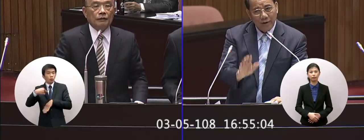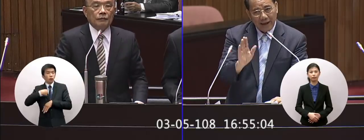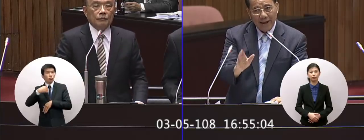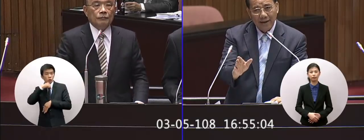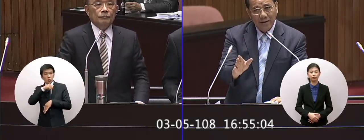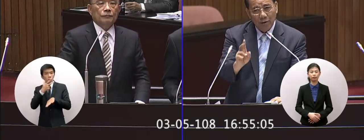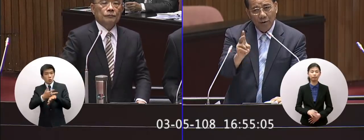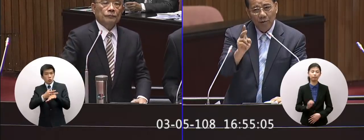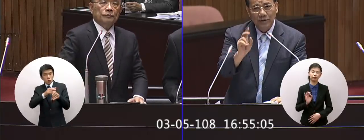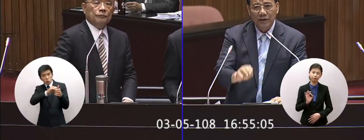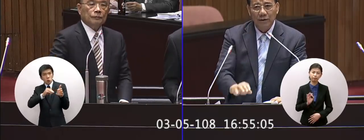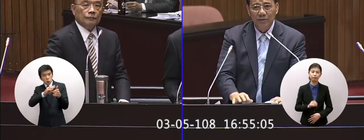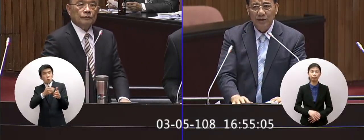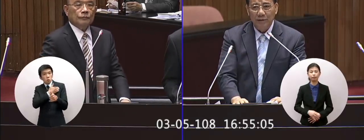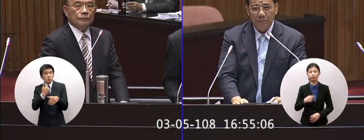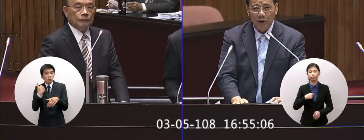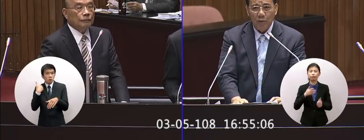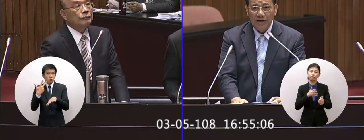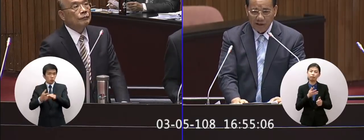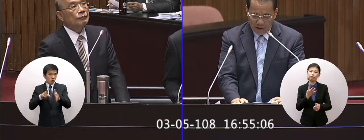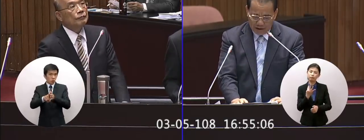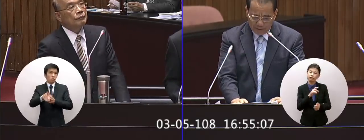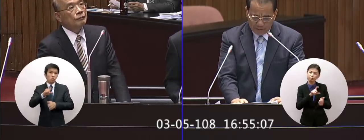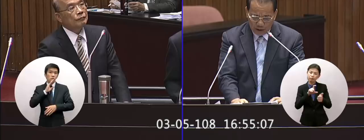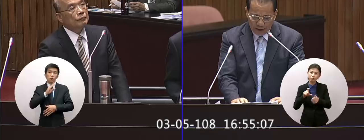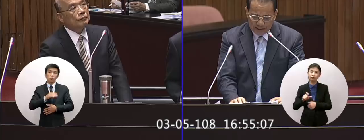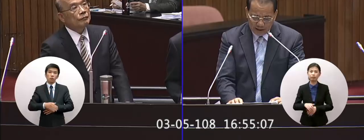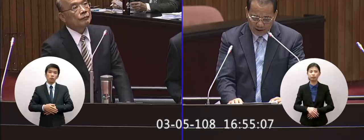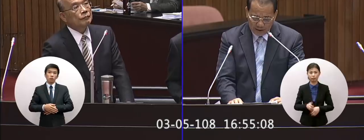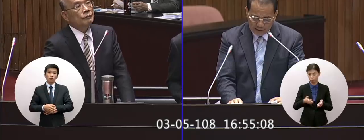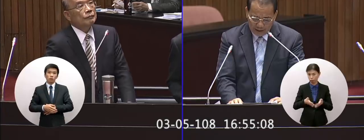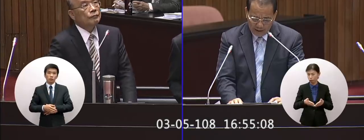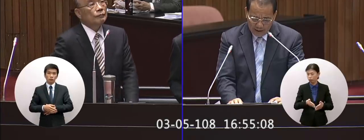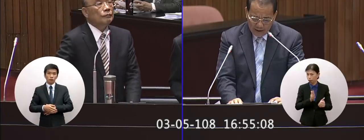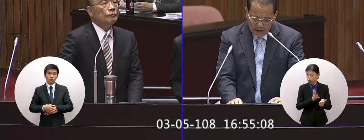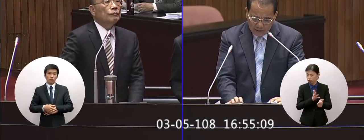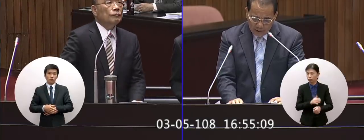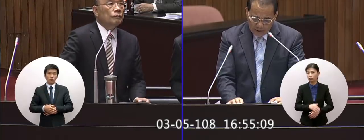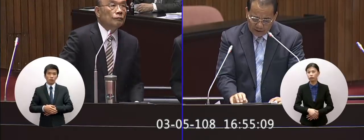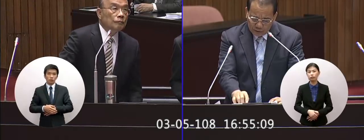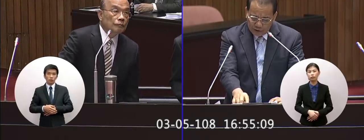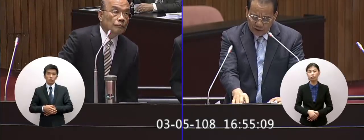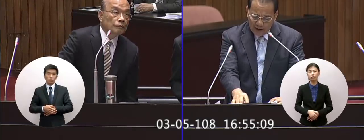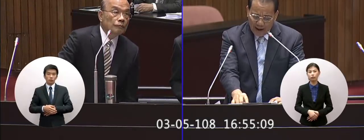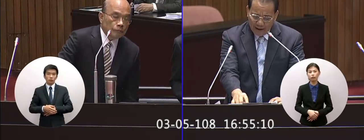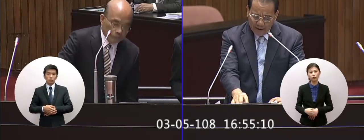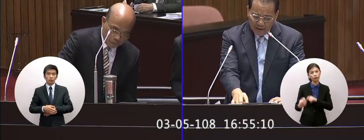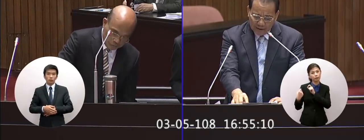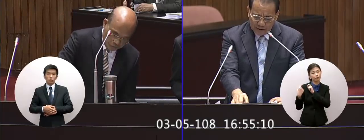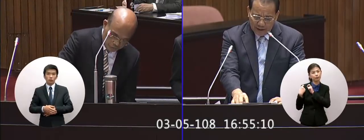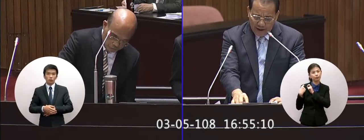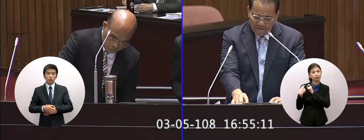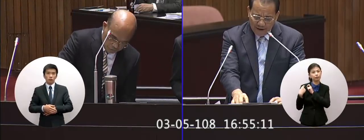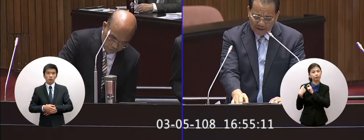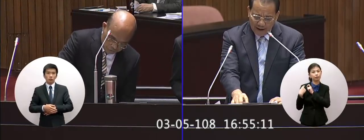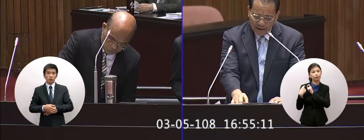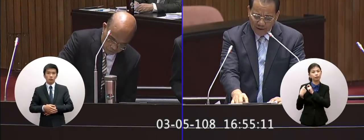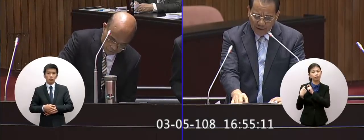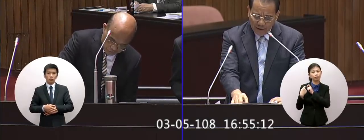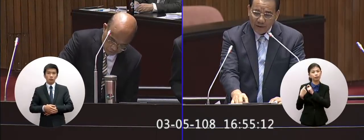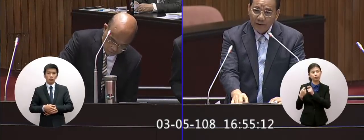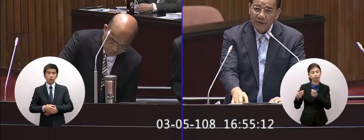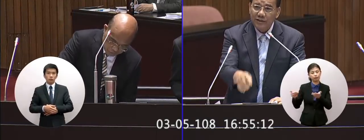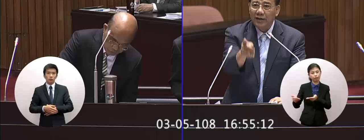家。 OK， 我问几个问题比较关键啊，比较关键哈、啊，院长，最近呢、啊，这个开发